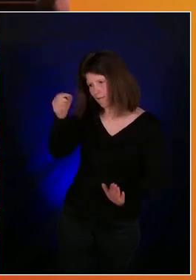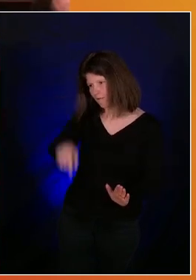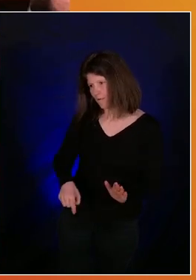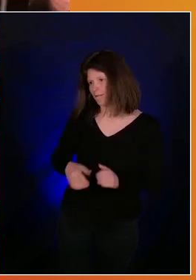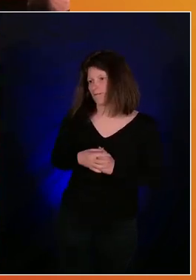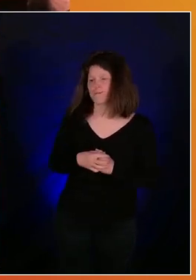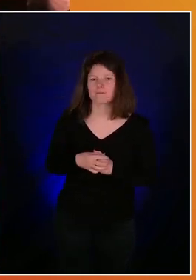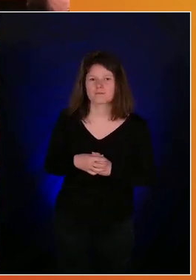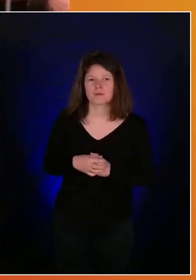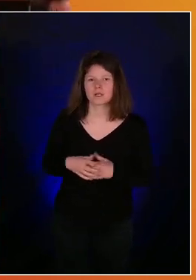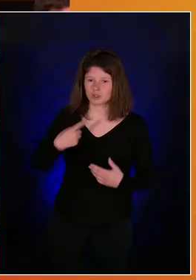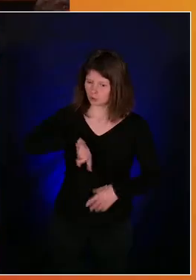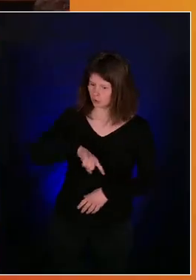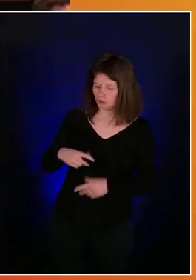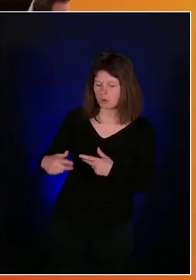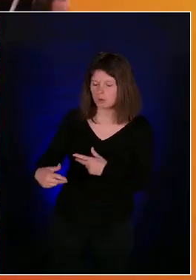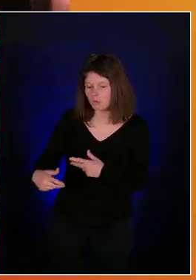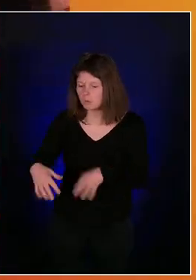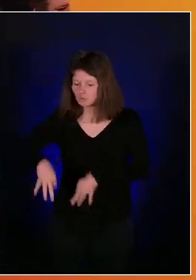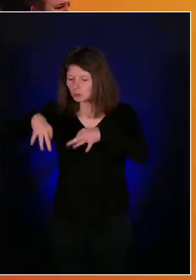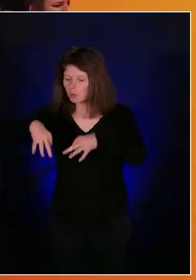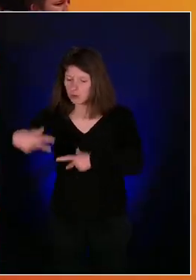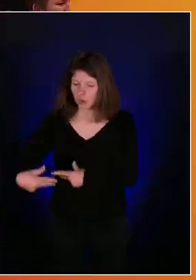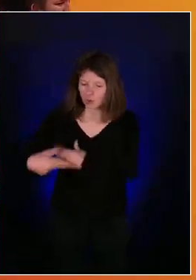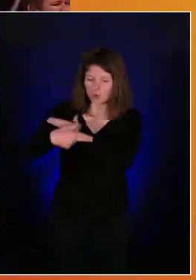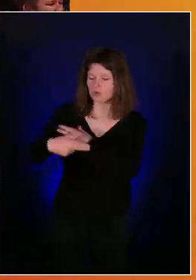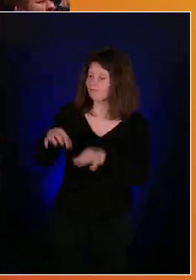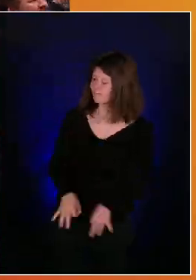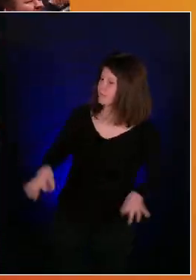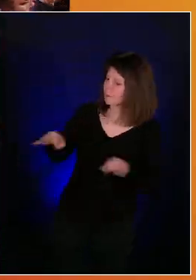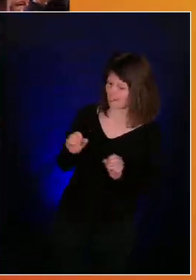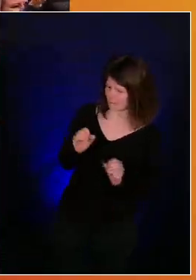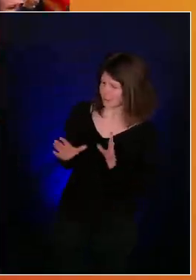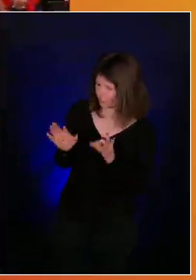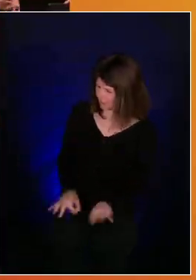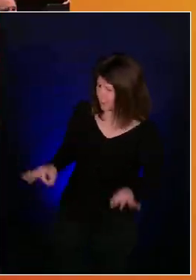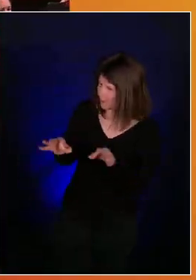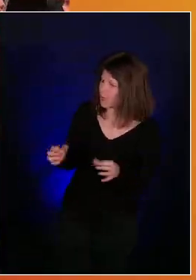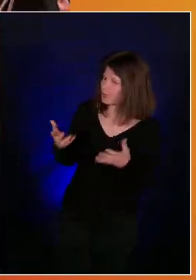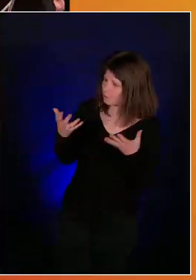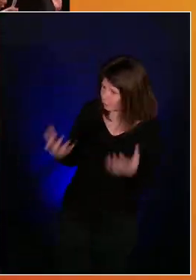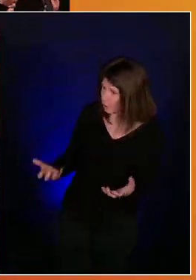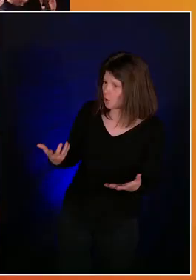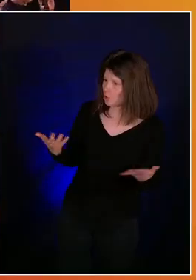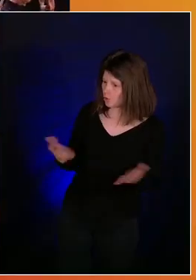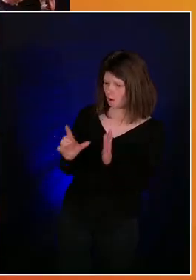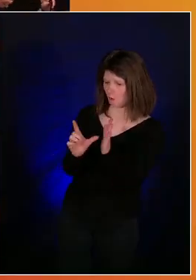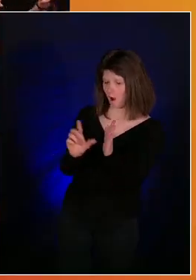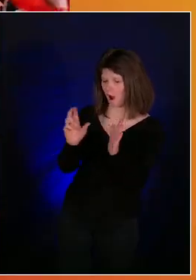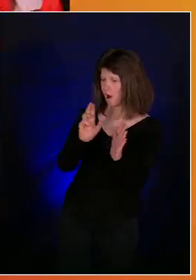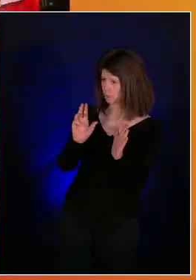Il n'y aura pas de trêve, il n'y aura pas de suspension, il n'y aura pas de médiation. On gagne le retrait de la réforme des